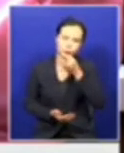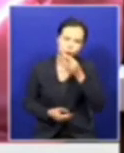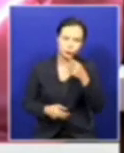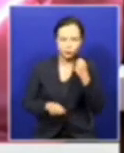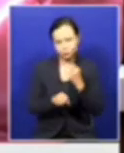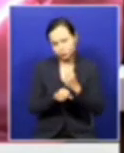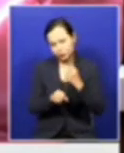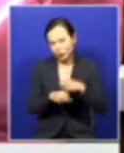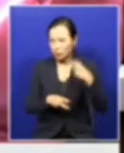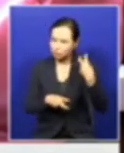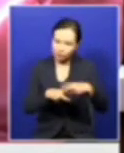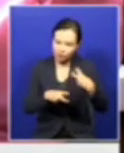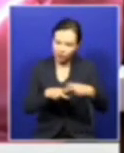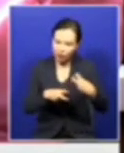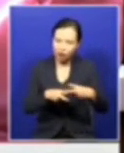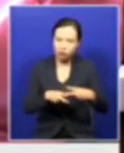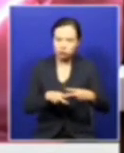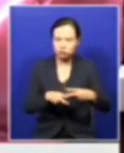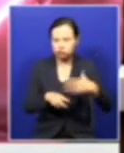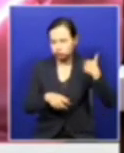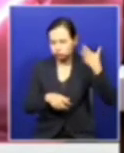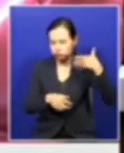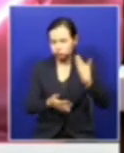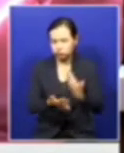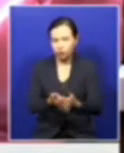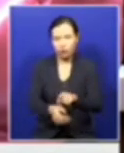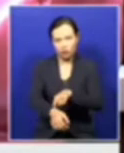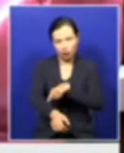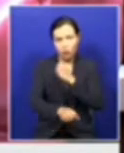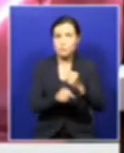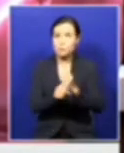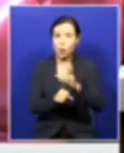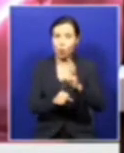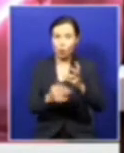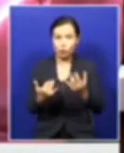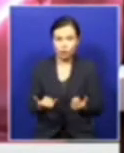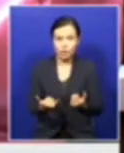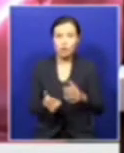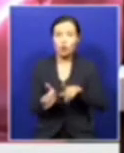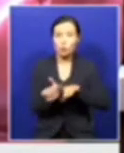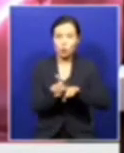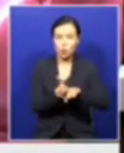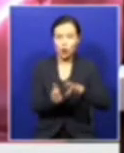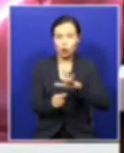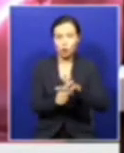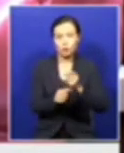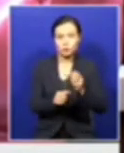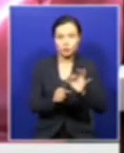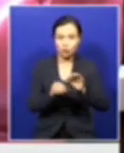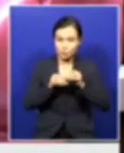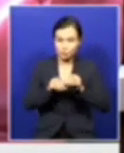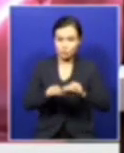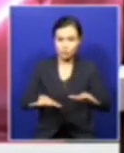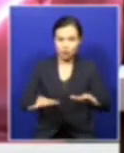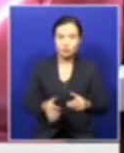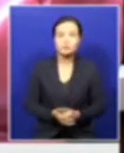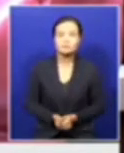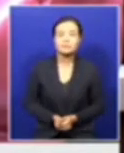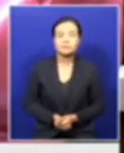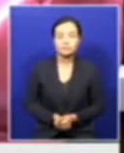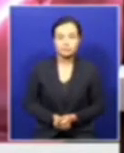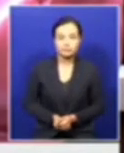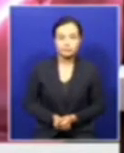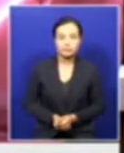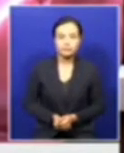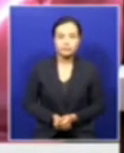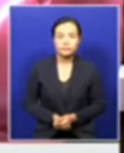ากมาตลอด6ปีในปีนี้เองเกิดวิกฤตโรคระบาดโควิด-19เพียงแค่